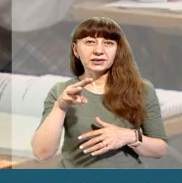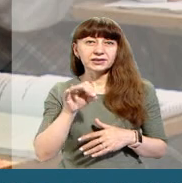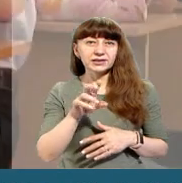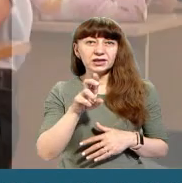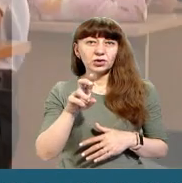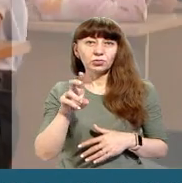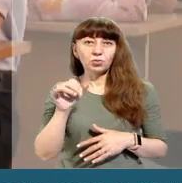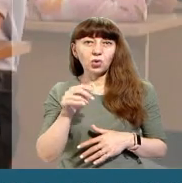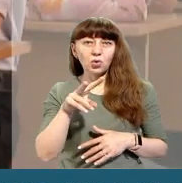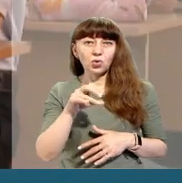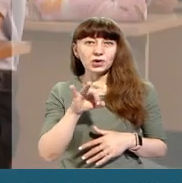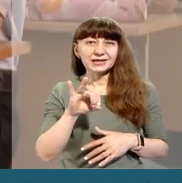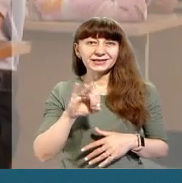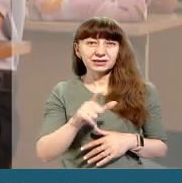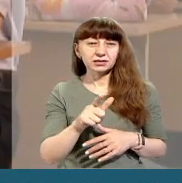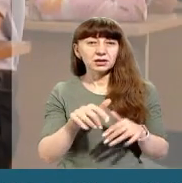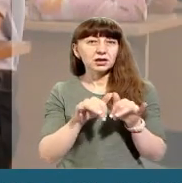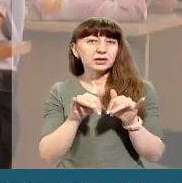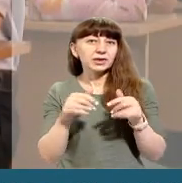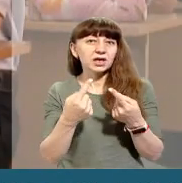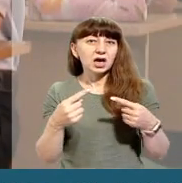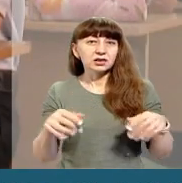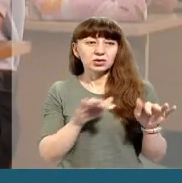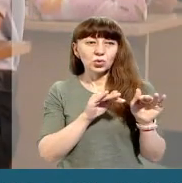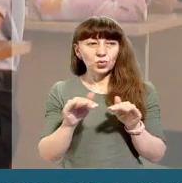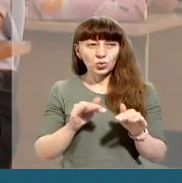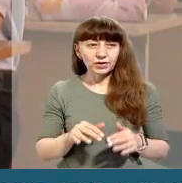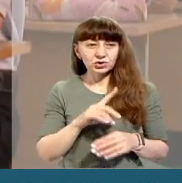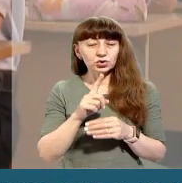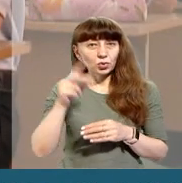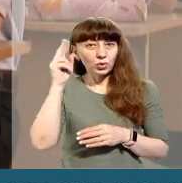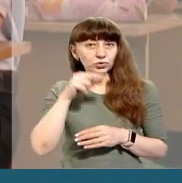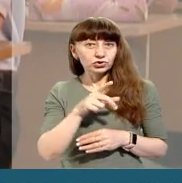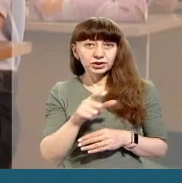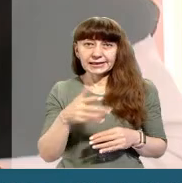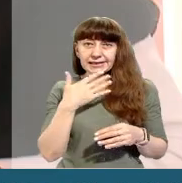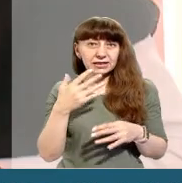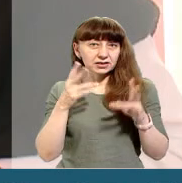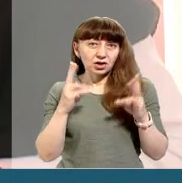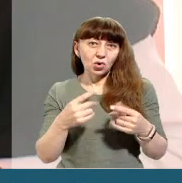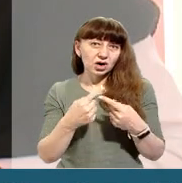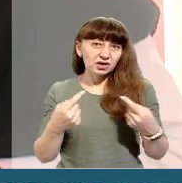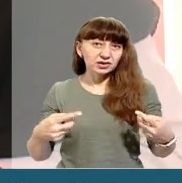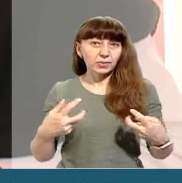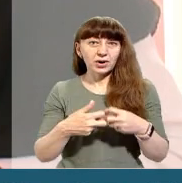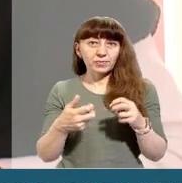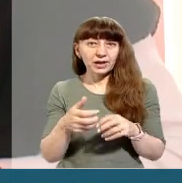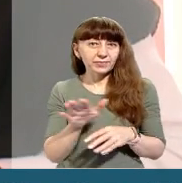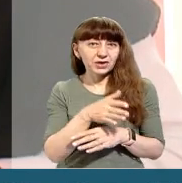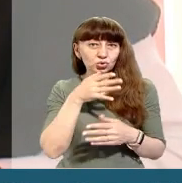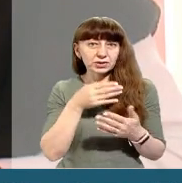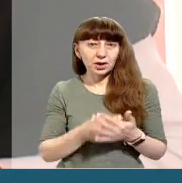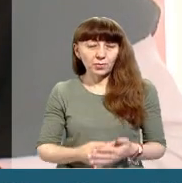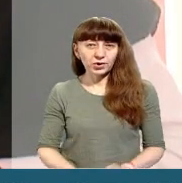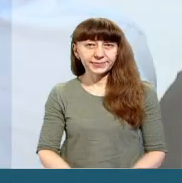түрлі әлімжеттікке душар болмау үшін өз беттерімен жобалар ойлап тауып, интерактивті сабақтарды орындап, медиация мектебінде қатысады.